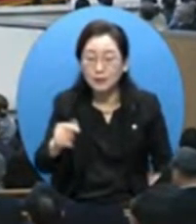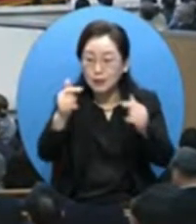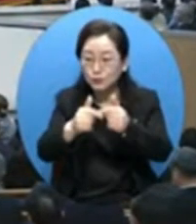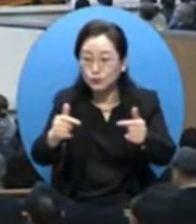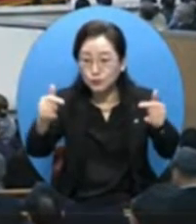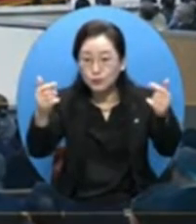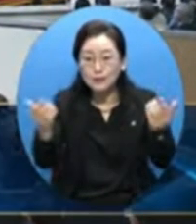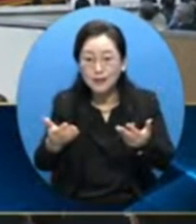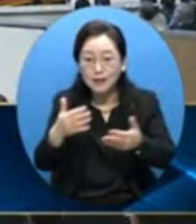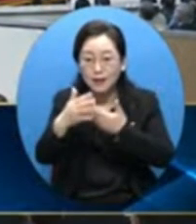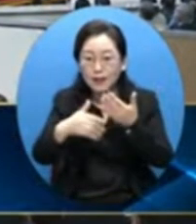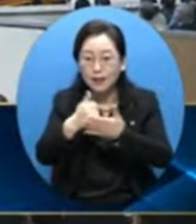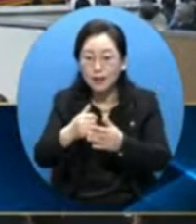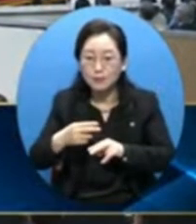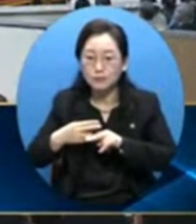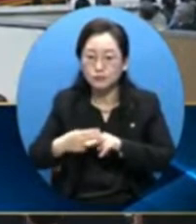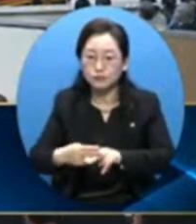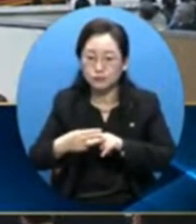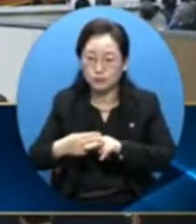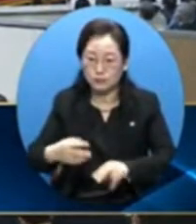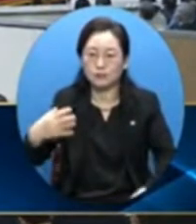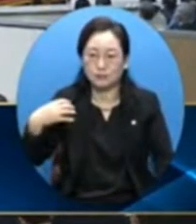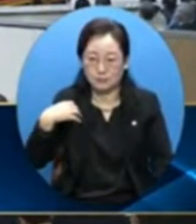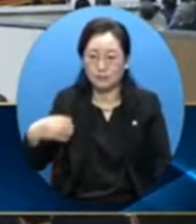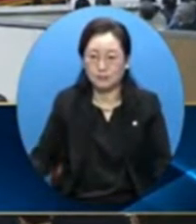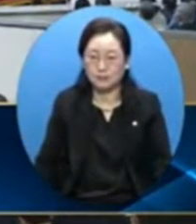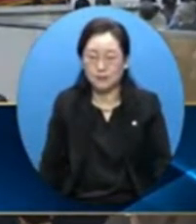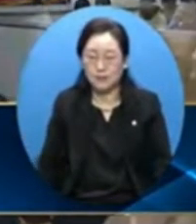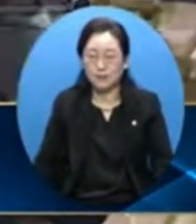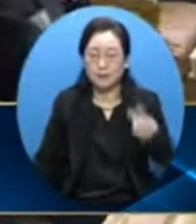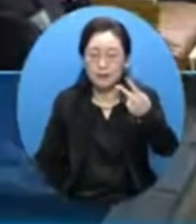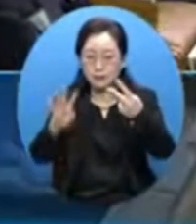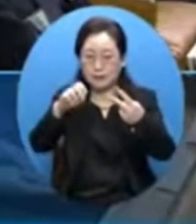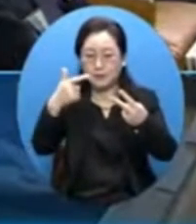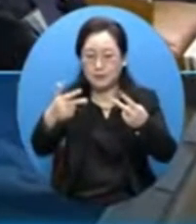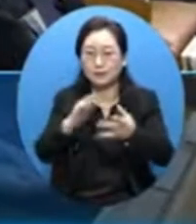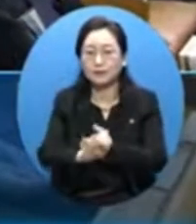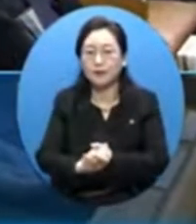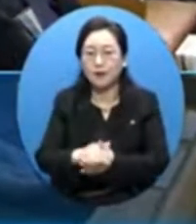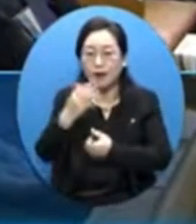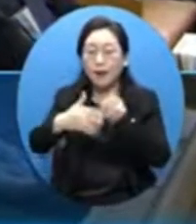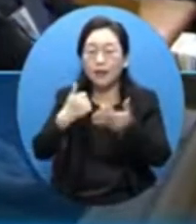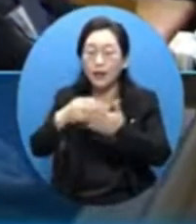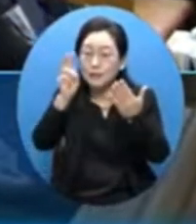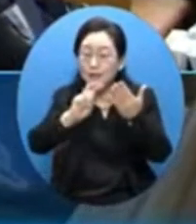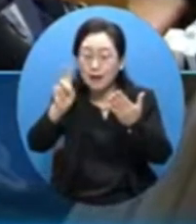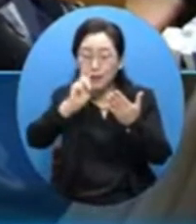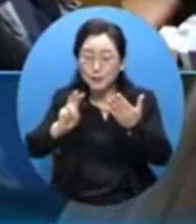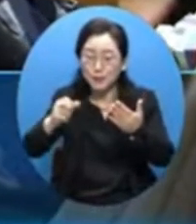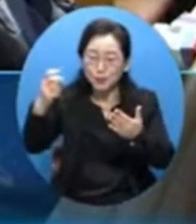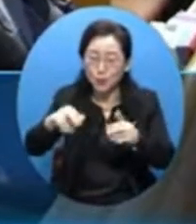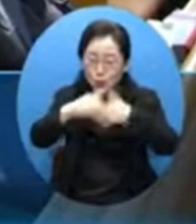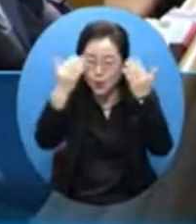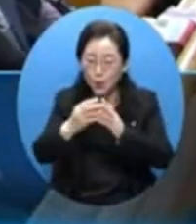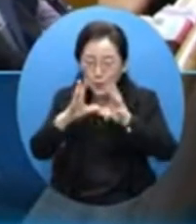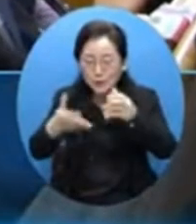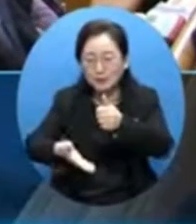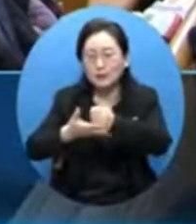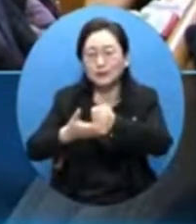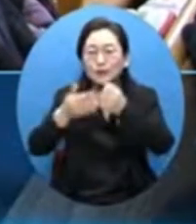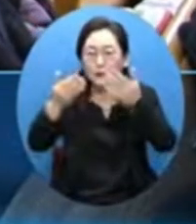역사가 하나님의 주권적인 역사로 일어난다고 하는 것입니다. 2장 40절을 말씀합니다. 하나님을 찬미하며 또 온 백성에게 칭송을